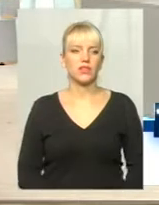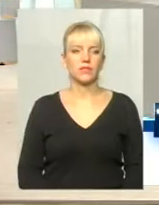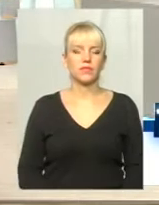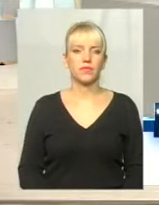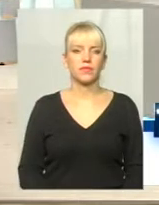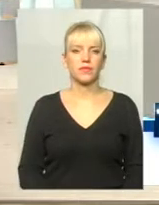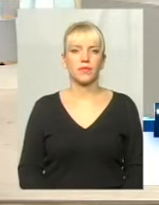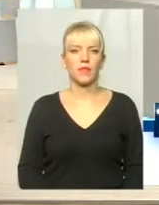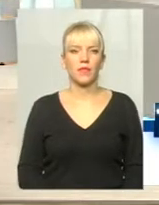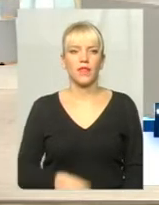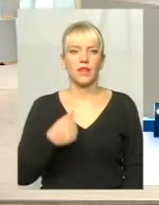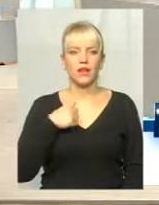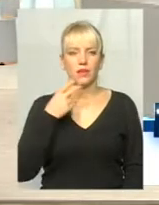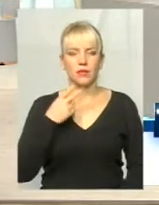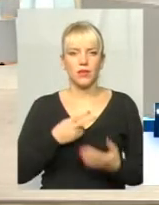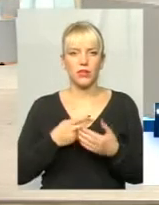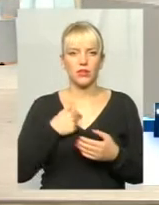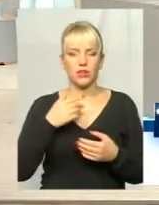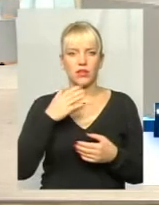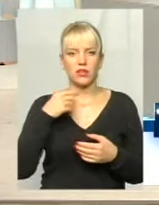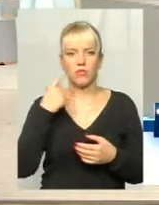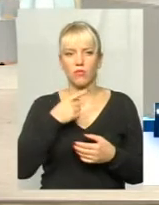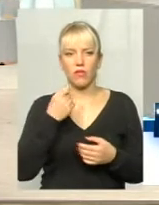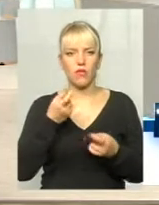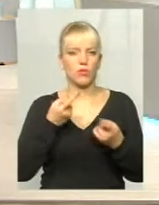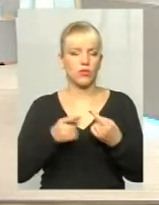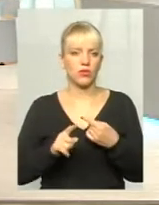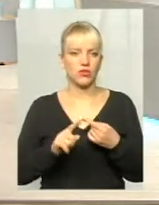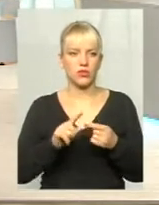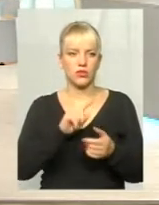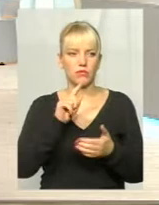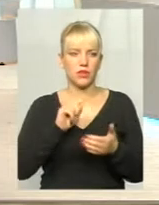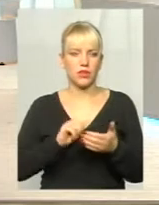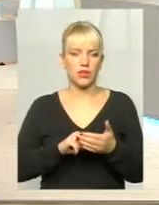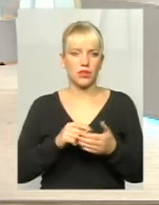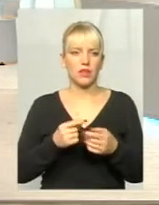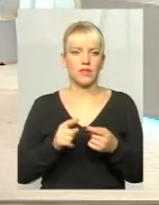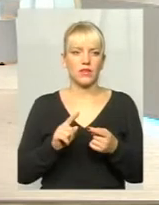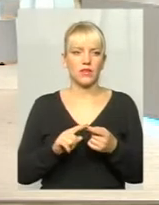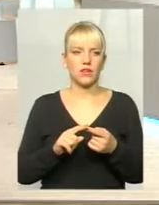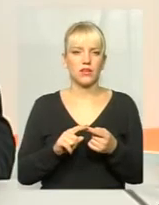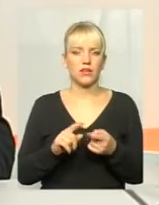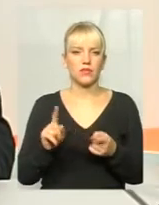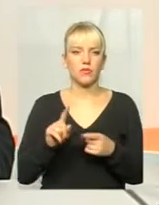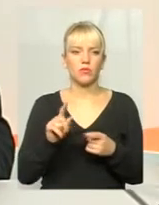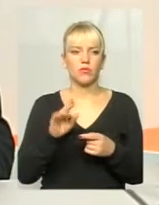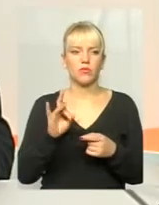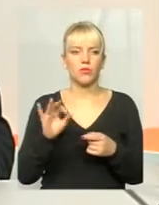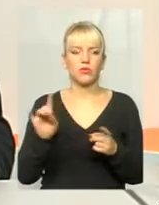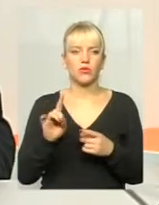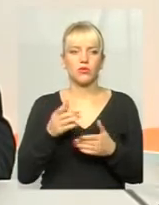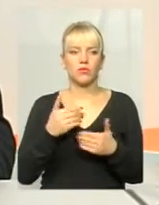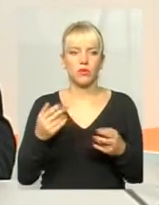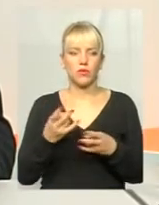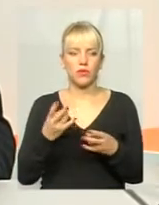пробачення, я бачу, наша мова трошки скотилася не в ту колію, про яку ми мали поговорити. Ну, але